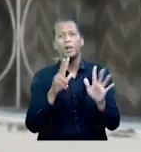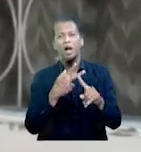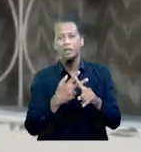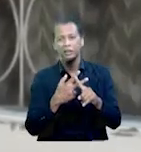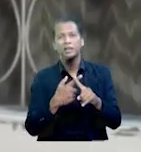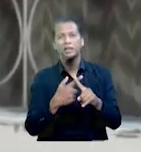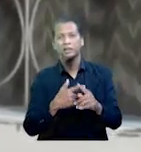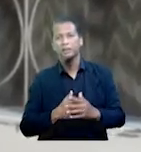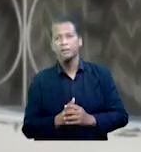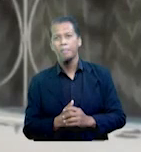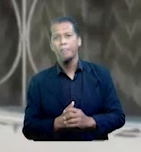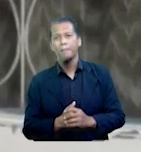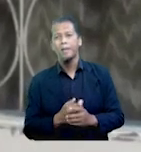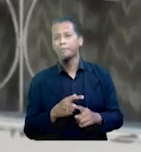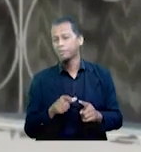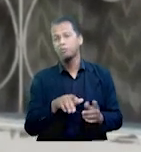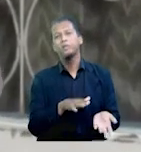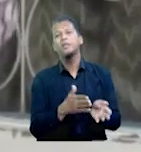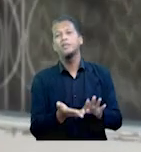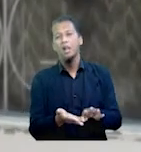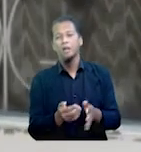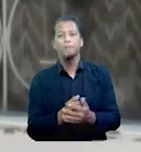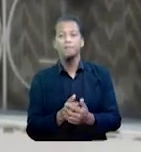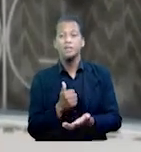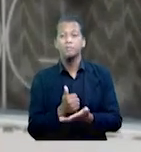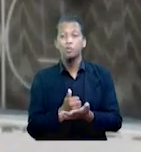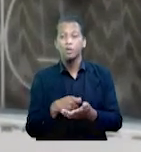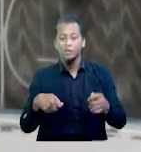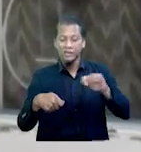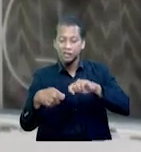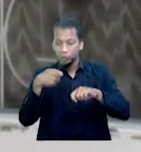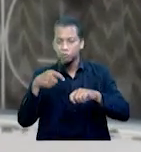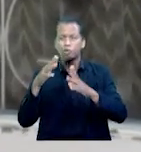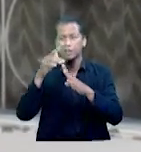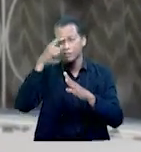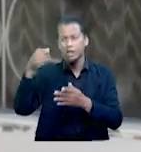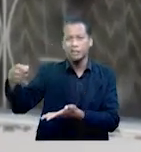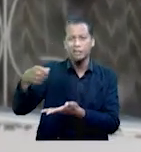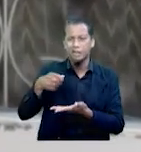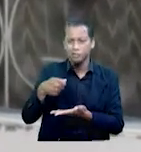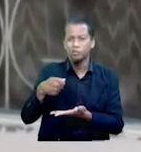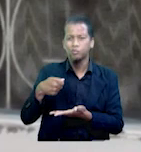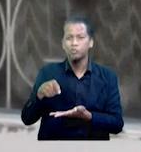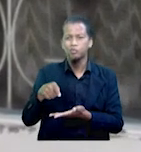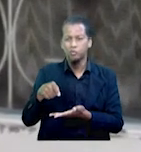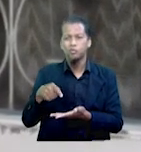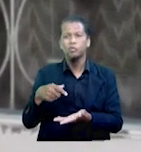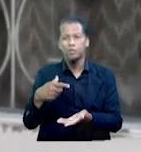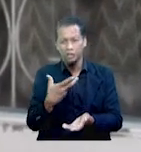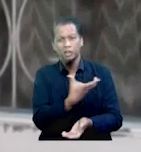Sebenarnya itu obat dari puskesmas waktu dia habis di imunisasi karena belum sempat diminumin,